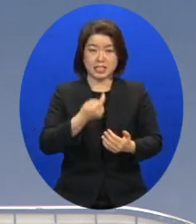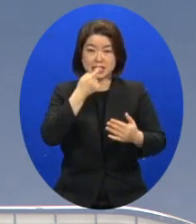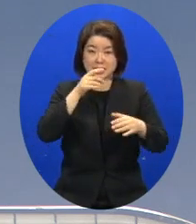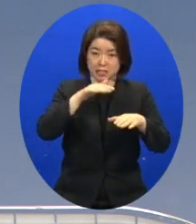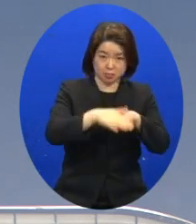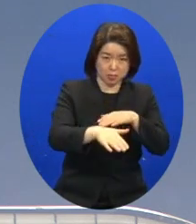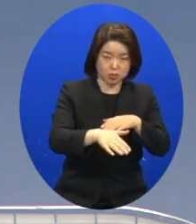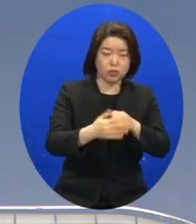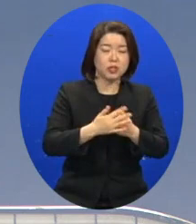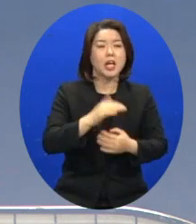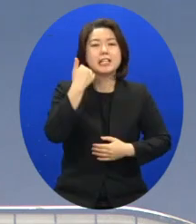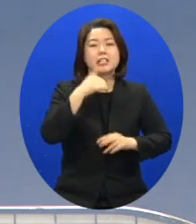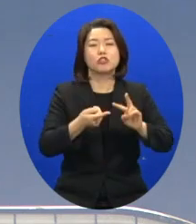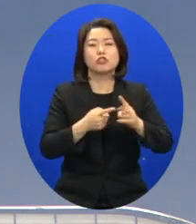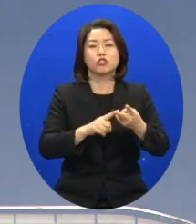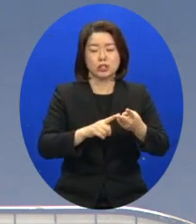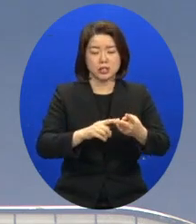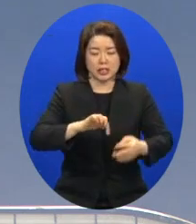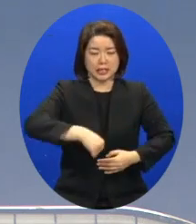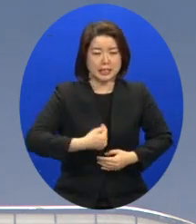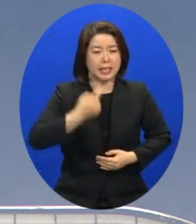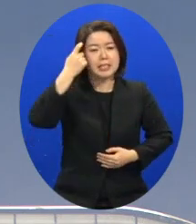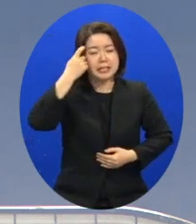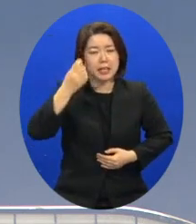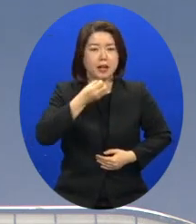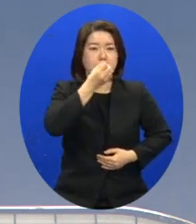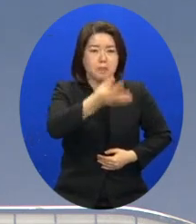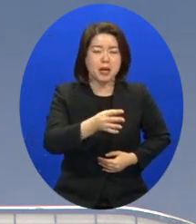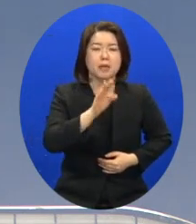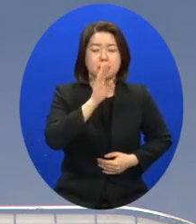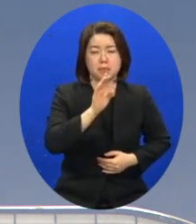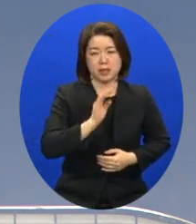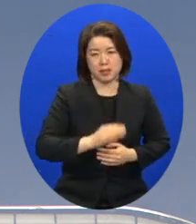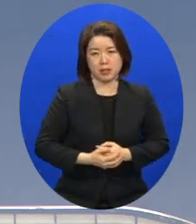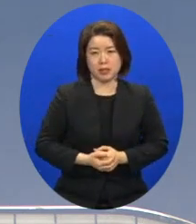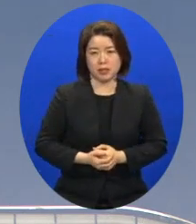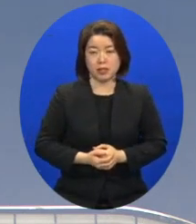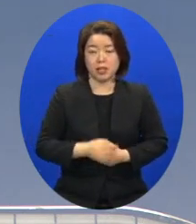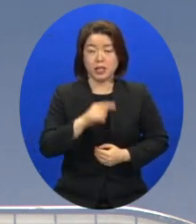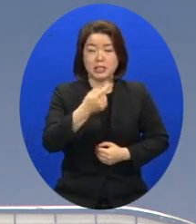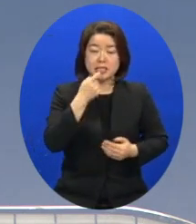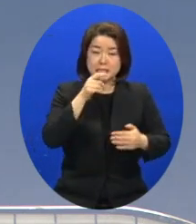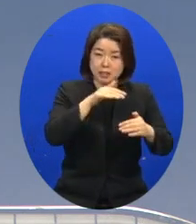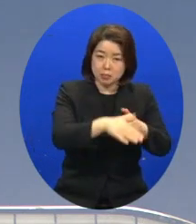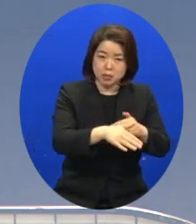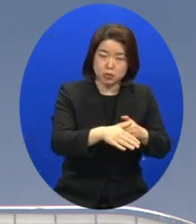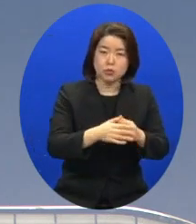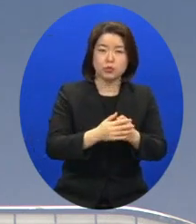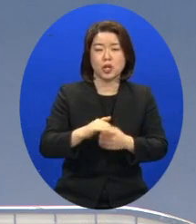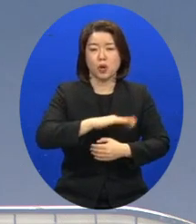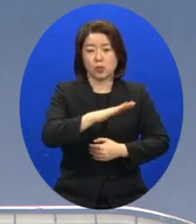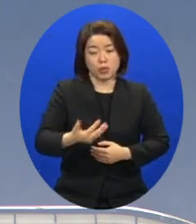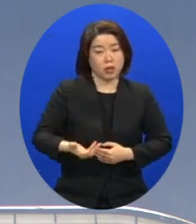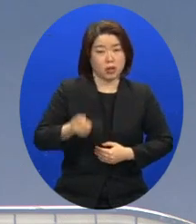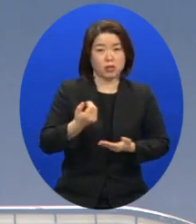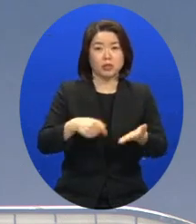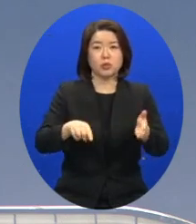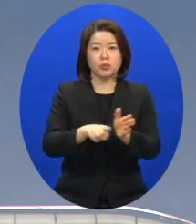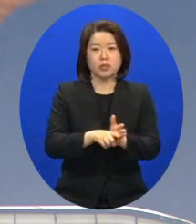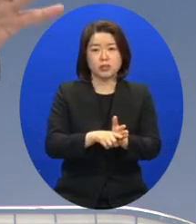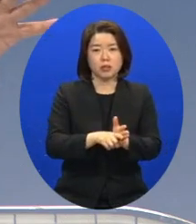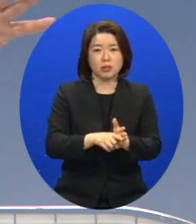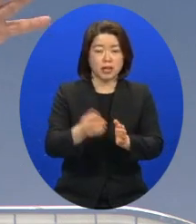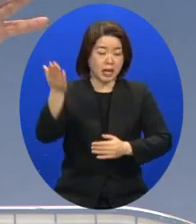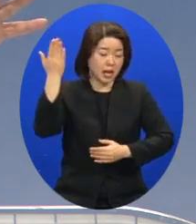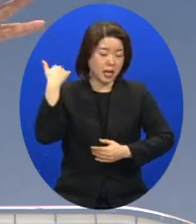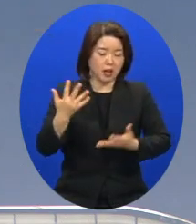누구든지 자기 의견을 말할 수 있는 사람 그 민주주의를 우리가 얻기 위해서 얼마나